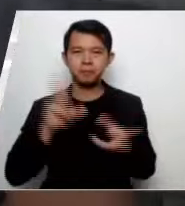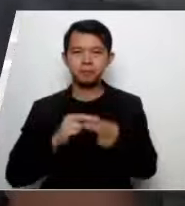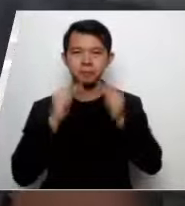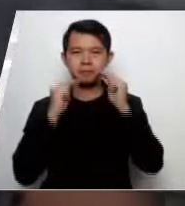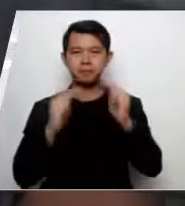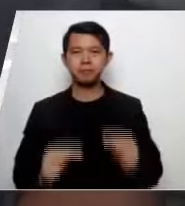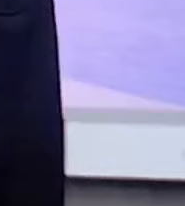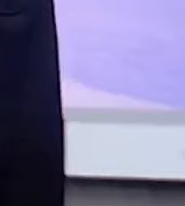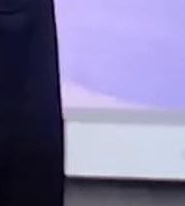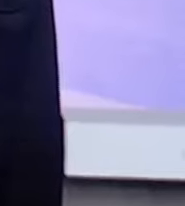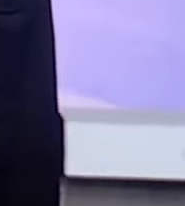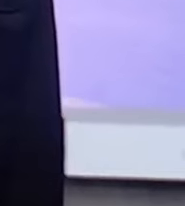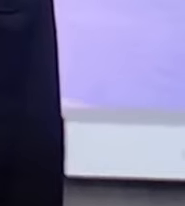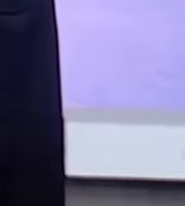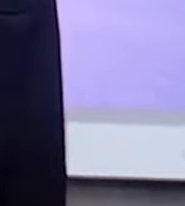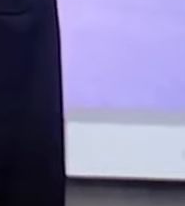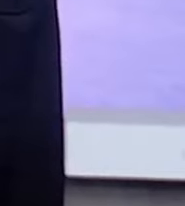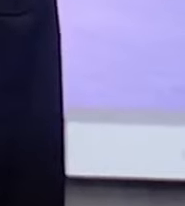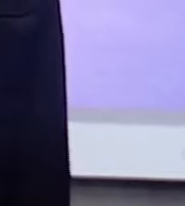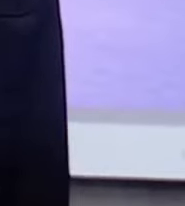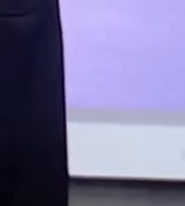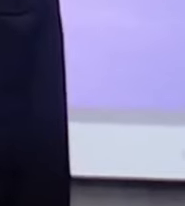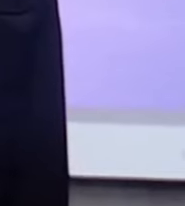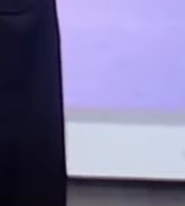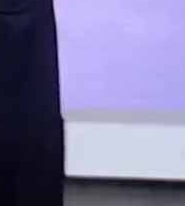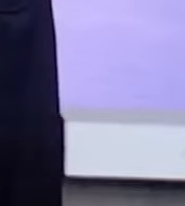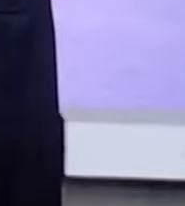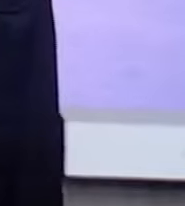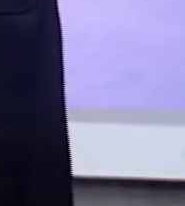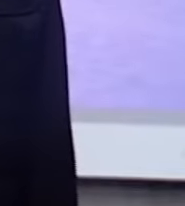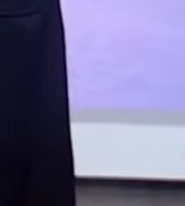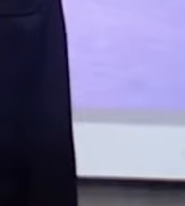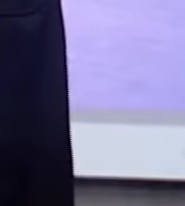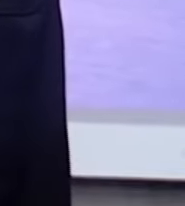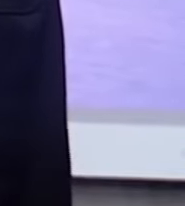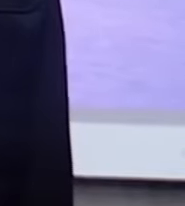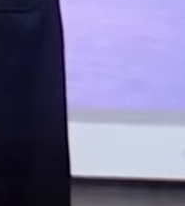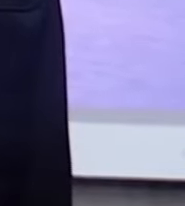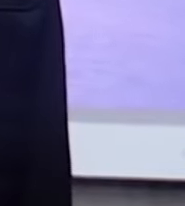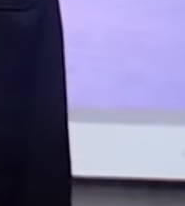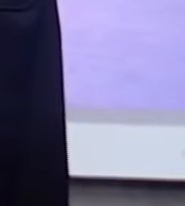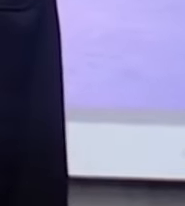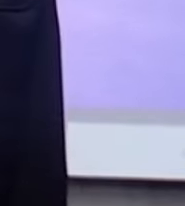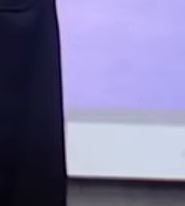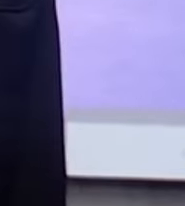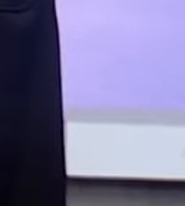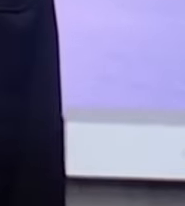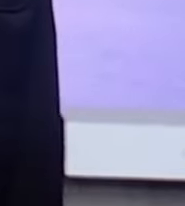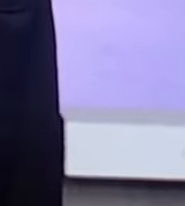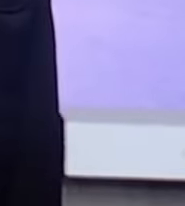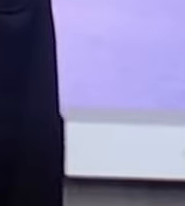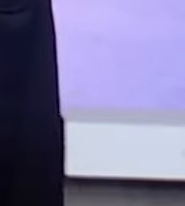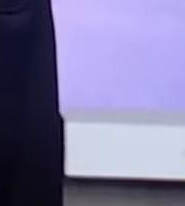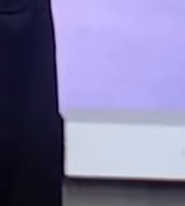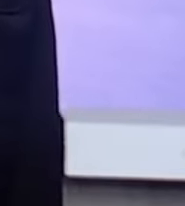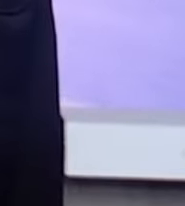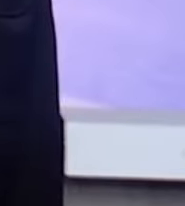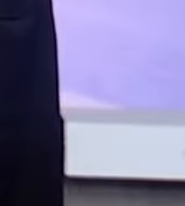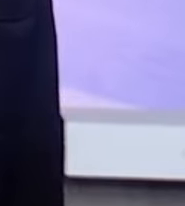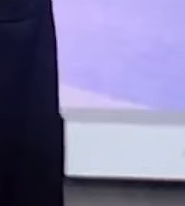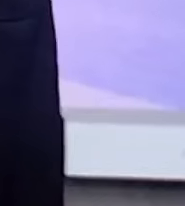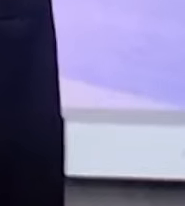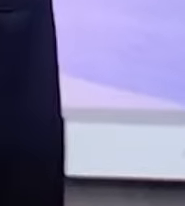saksi. Mga kapuso, sama-sama tayong maging saksi. Mag-subscribe sa GMA Integrated News sa YouTube at